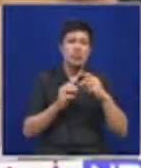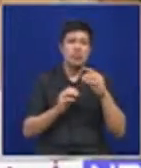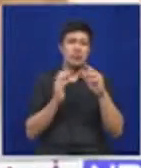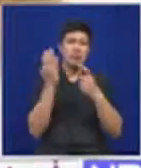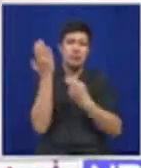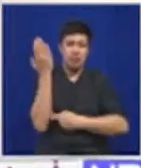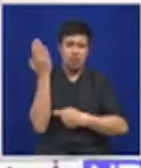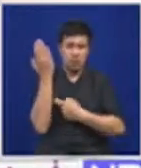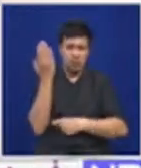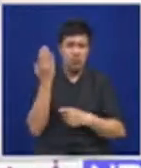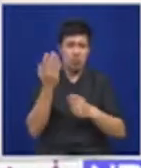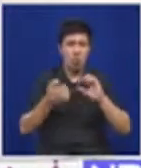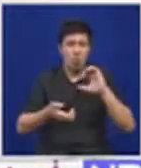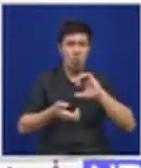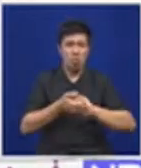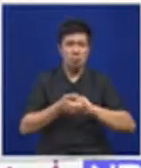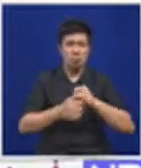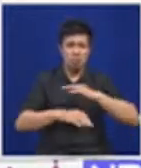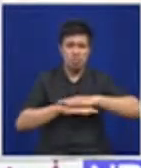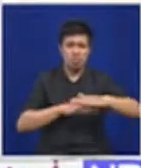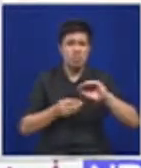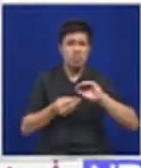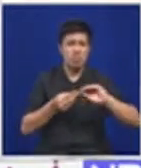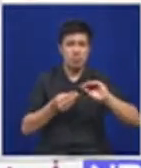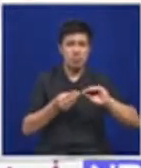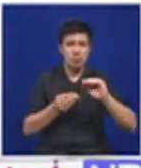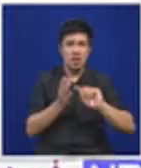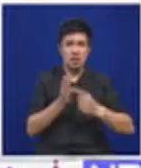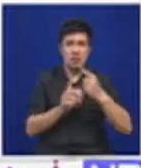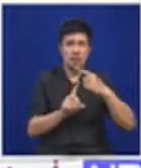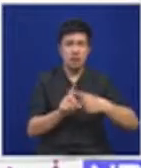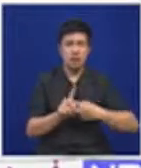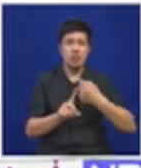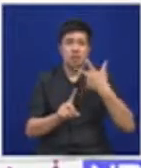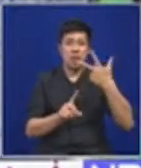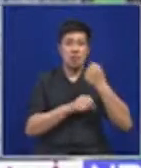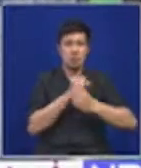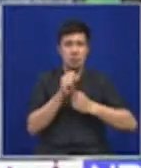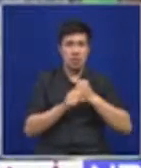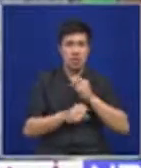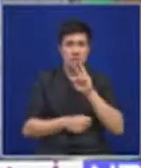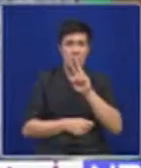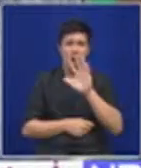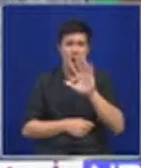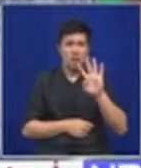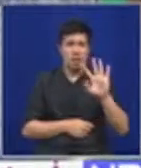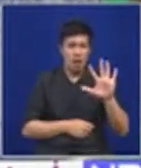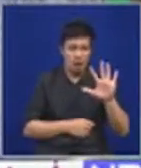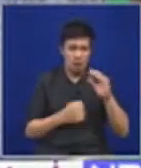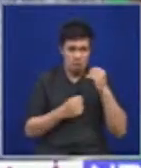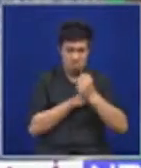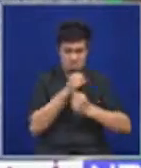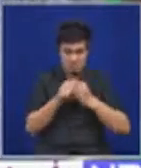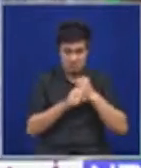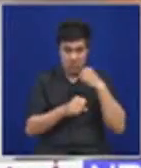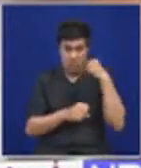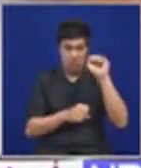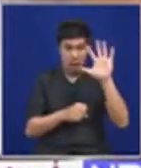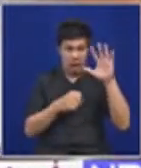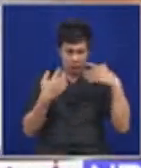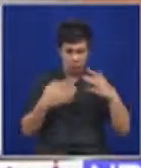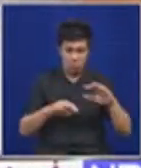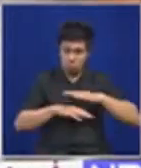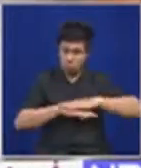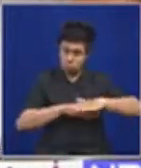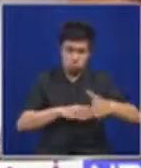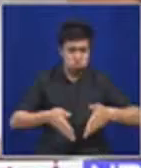มกับแขวนทางจัดเซิงเซานะครับตั้งแต่เดือนมีนาคม2545จนถึงขนาดนี้เป็นเวลา15ปีแต่ว่าถน